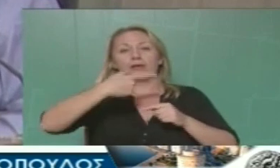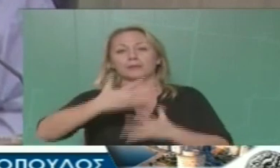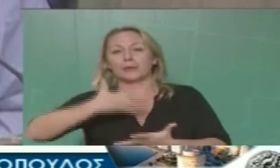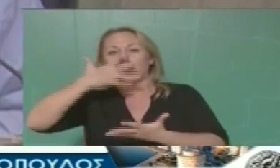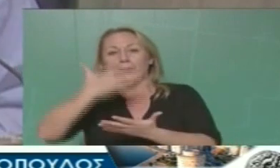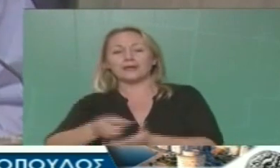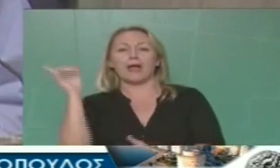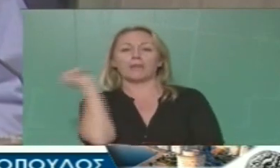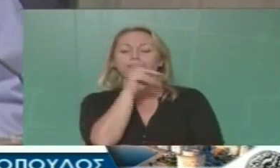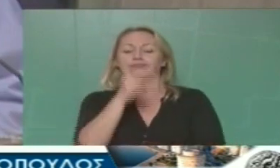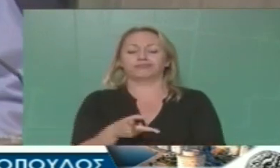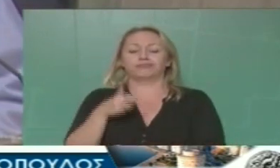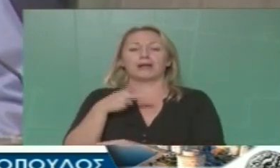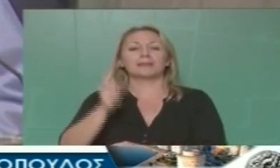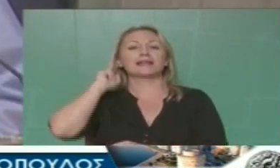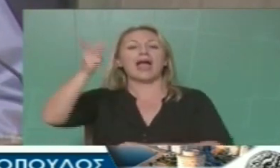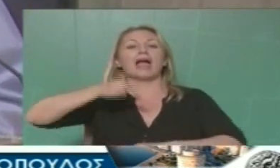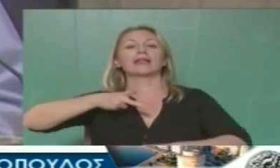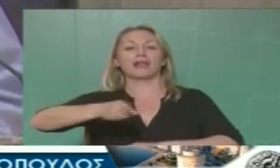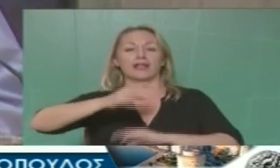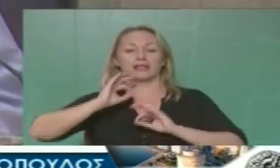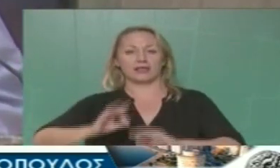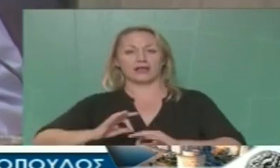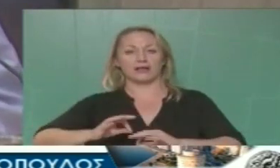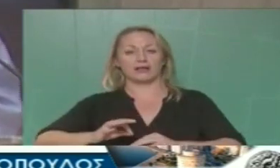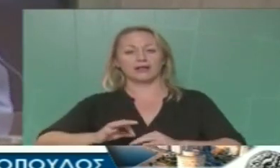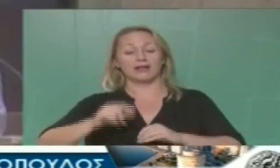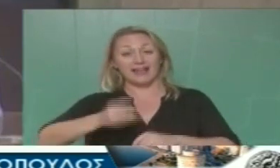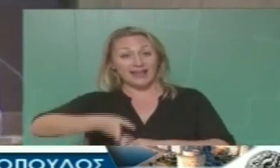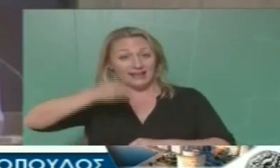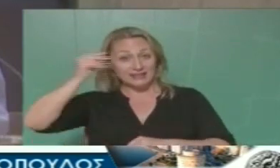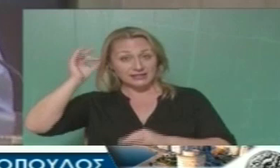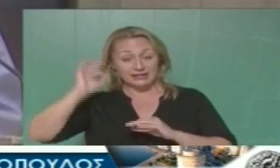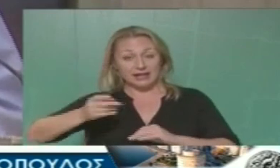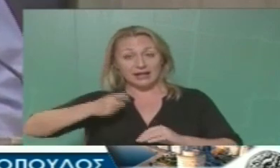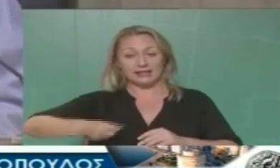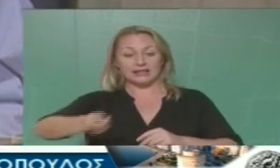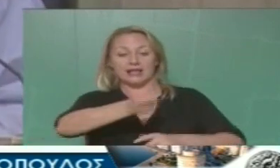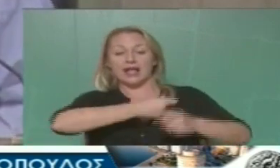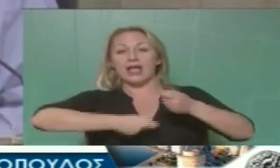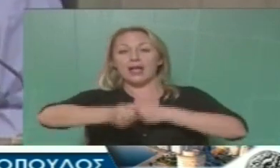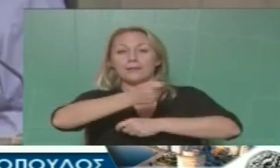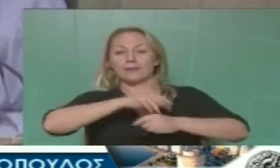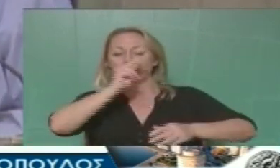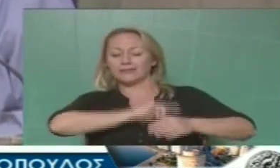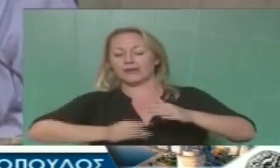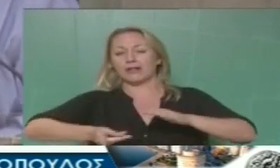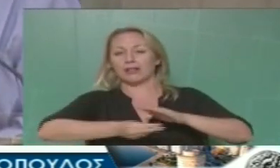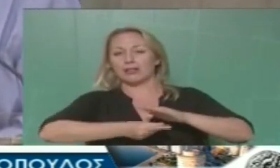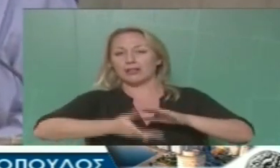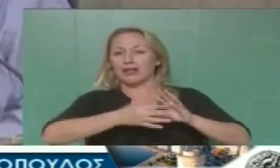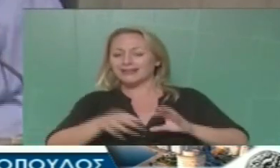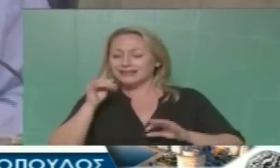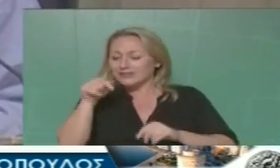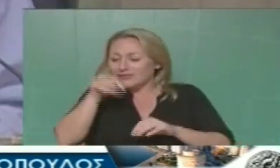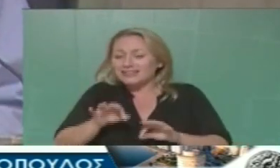μαϊμού εγγενείων του μετρό. Ξεχνώντας ότι η διαπλοκή με επιχειρηματικά συμφέροντα, που προφανέστατα συμβαίνει